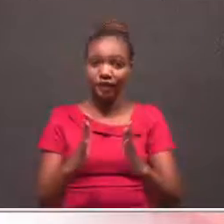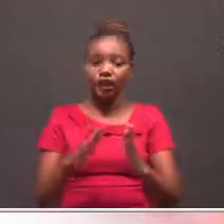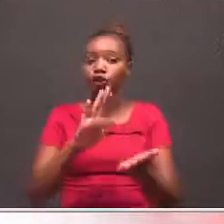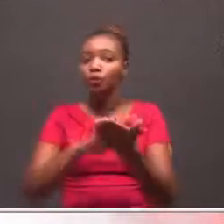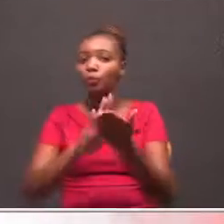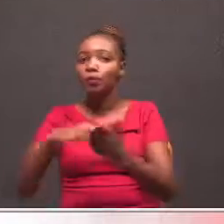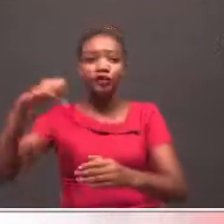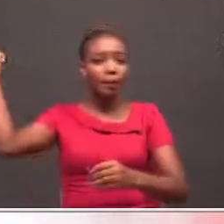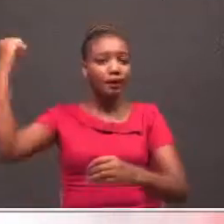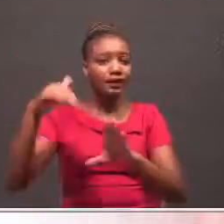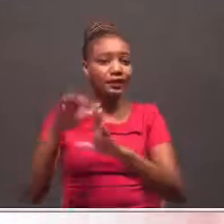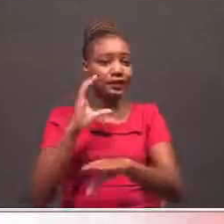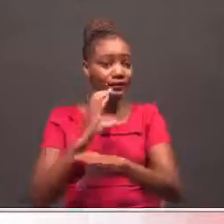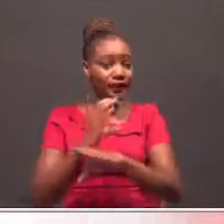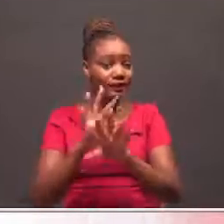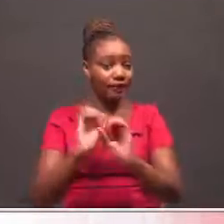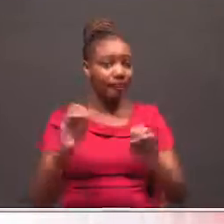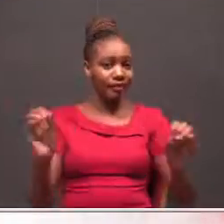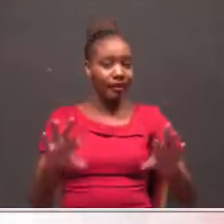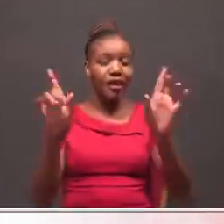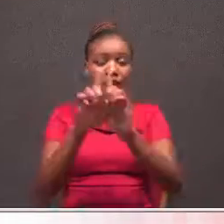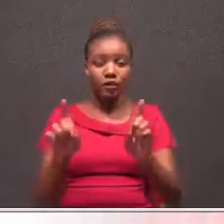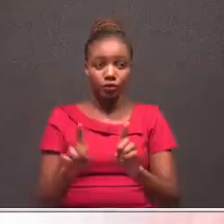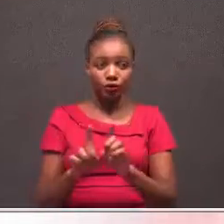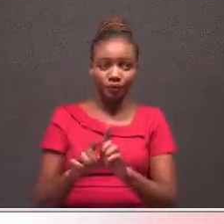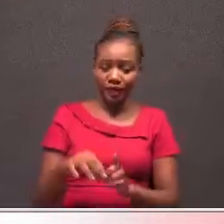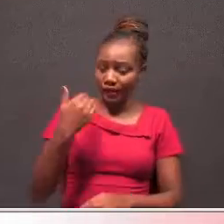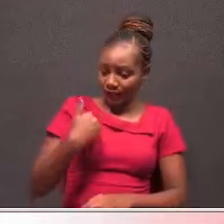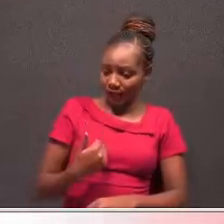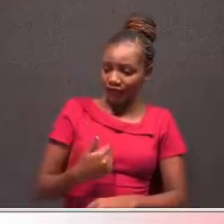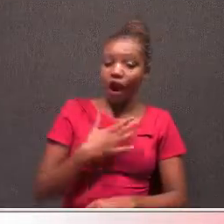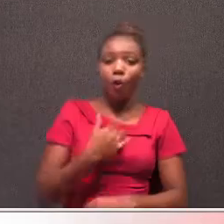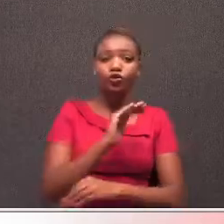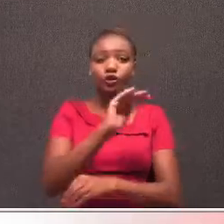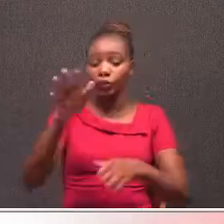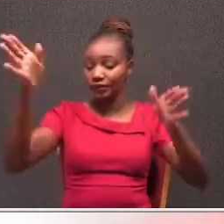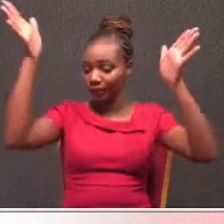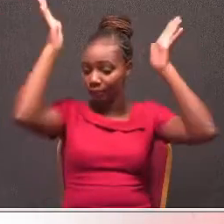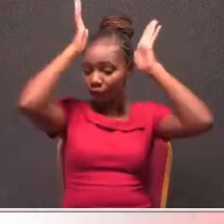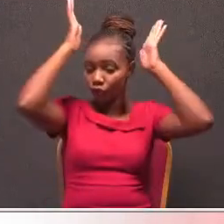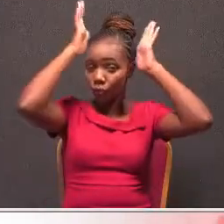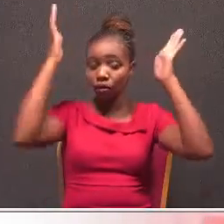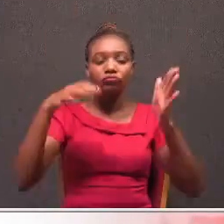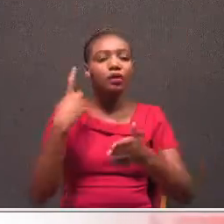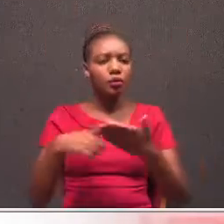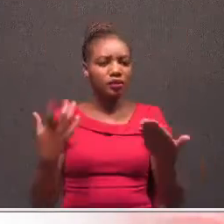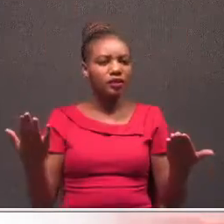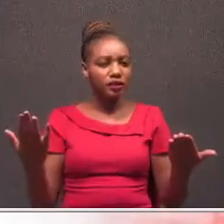akiwalenga wapinzani wake wafuasi wa kinara wa ODM Raila Odinga. Nataka niombe askofu kwamba